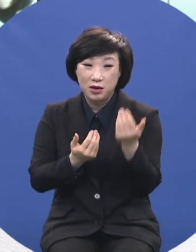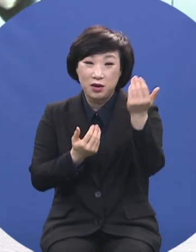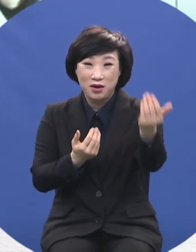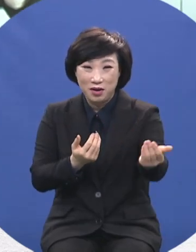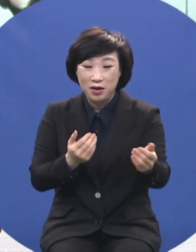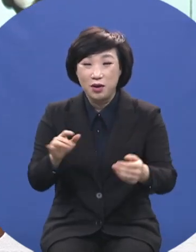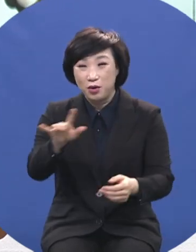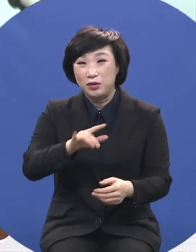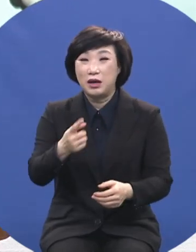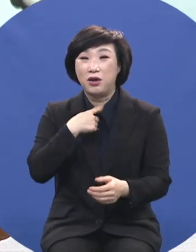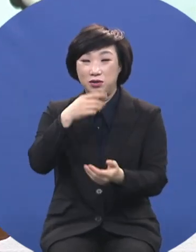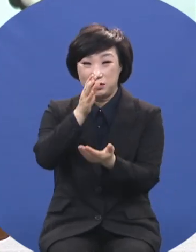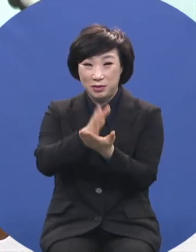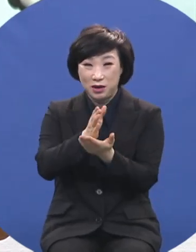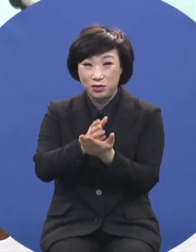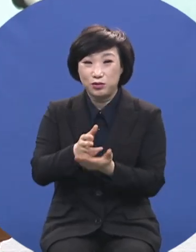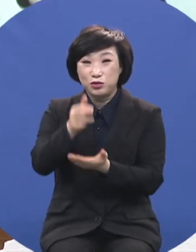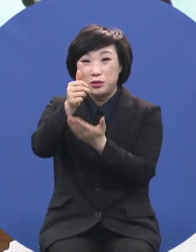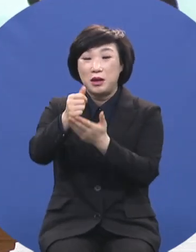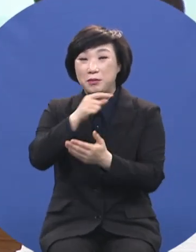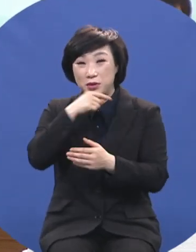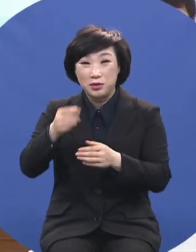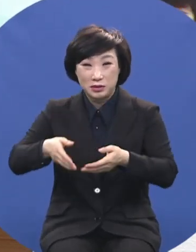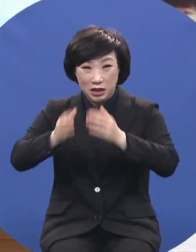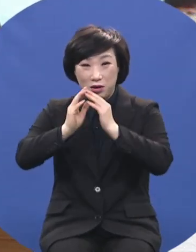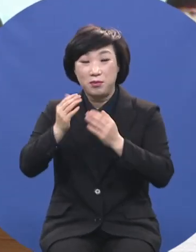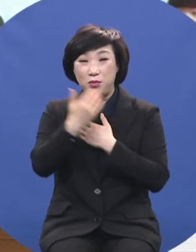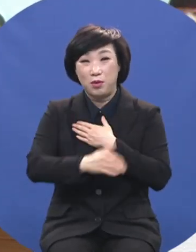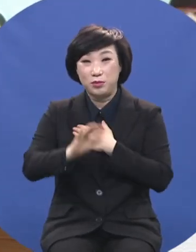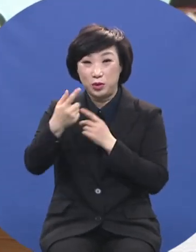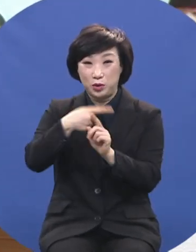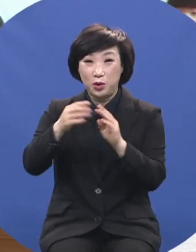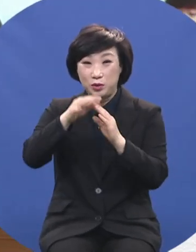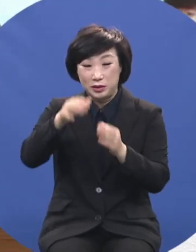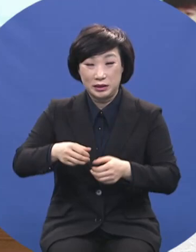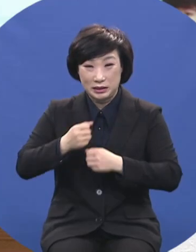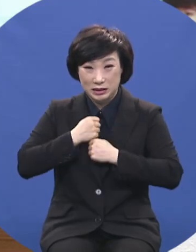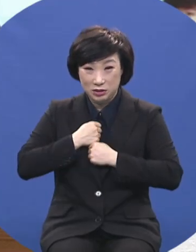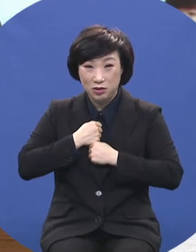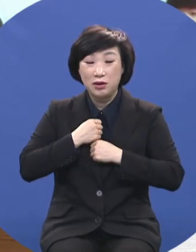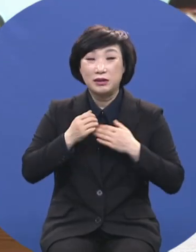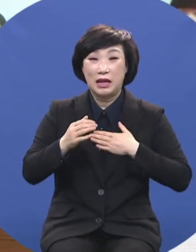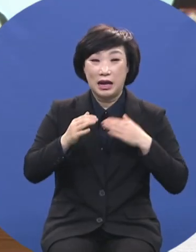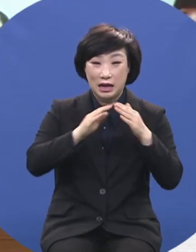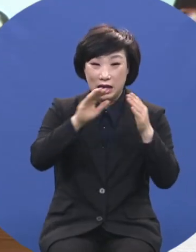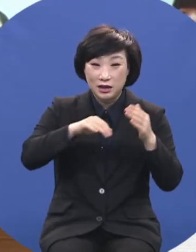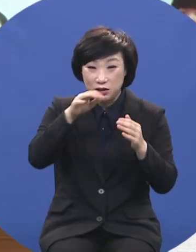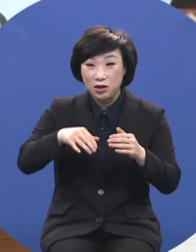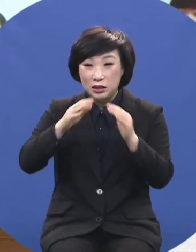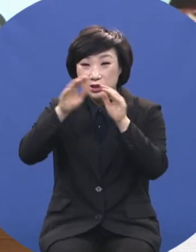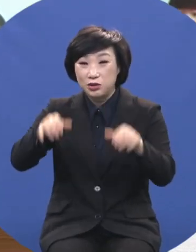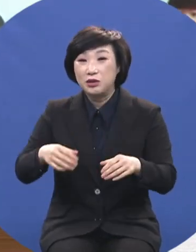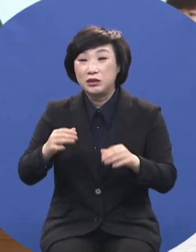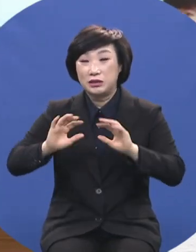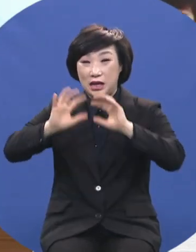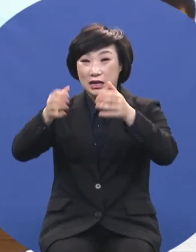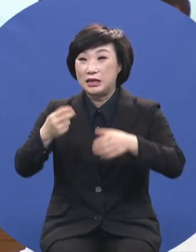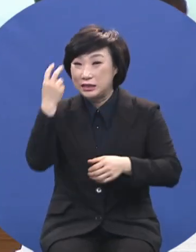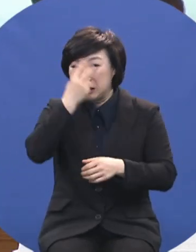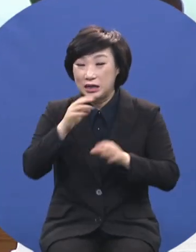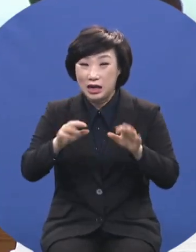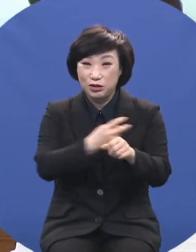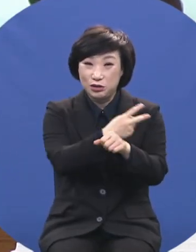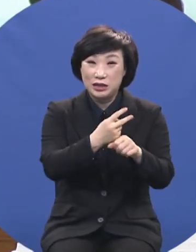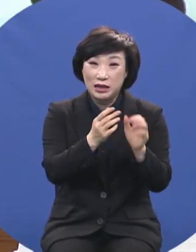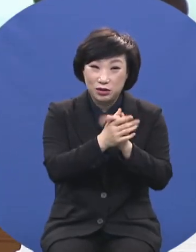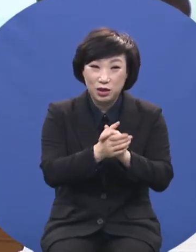걸리지 말고 주님 피로 세운 몸된 교회 지키고 나 가정 이웃 지역 나라 지키자 하는 얘기고 뭐 2시간